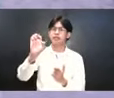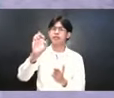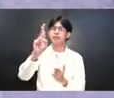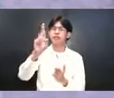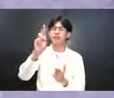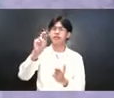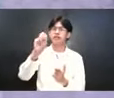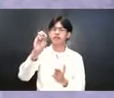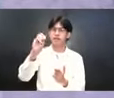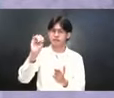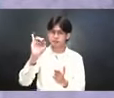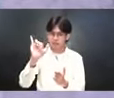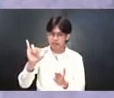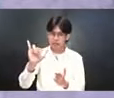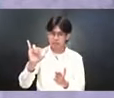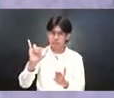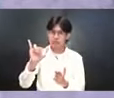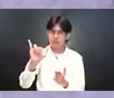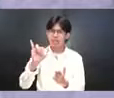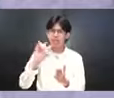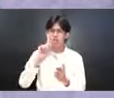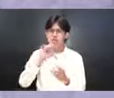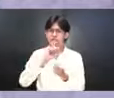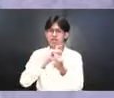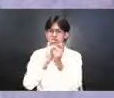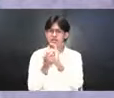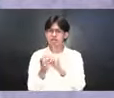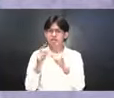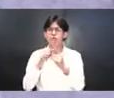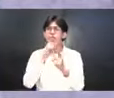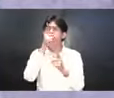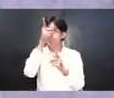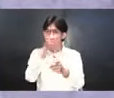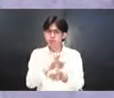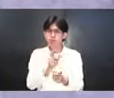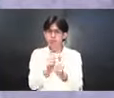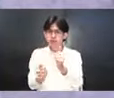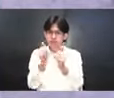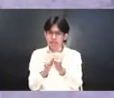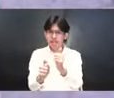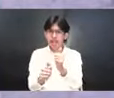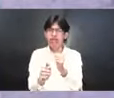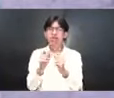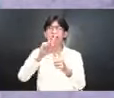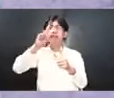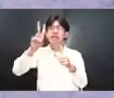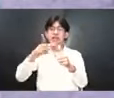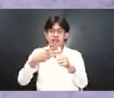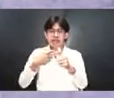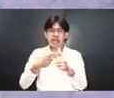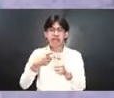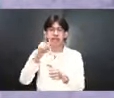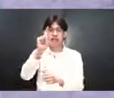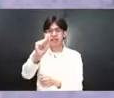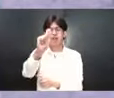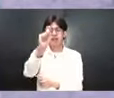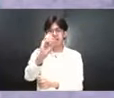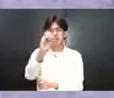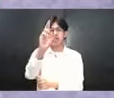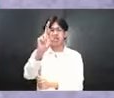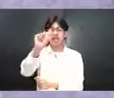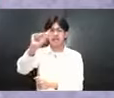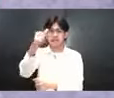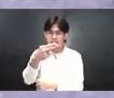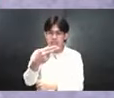ang literal translation ng Deuteronomy? Second Torah.